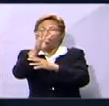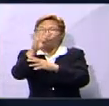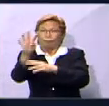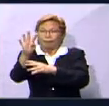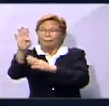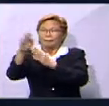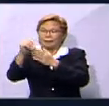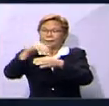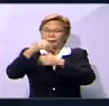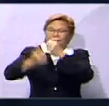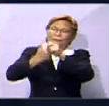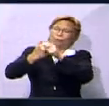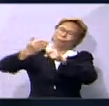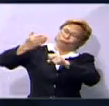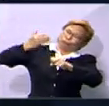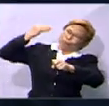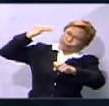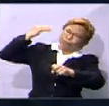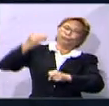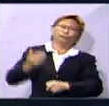ringgit pada tahun sebelumnya.